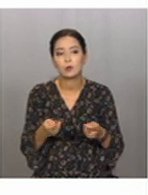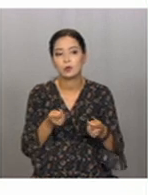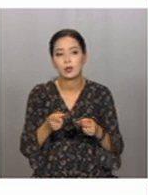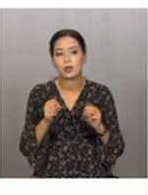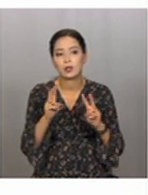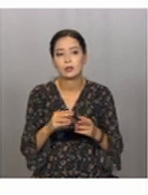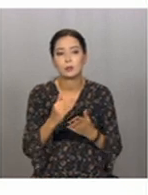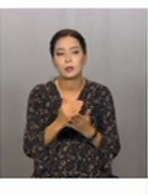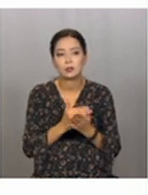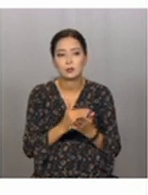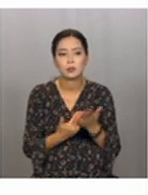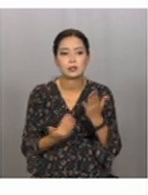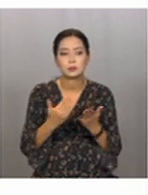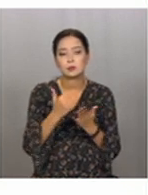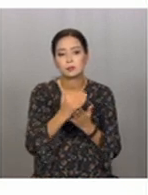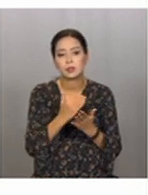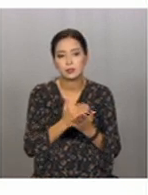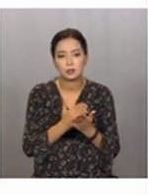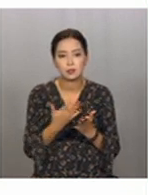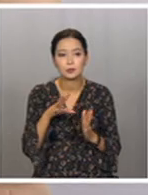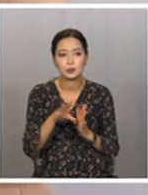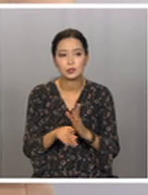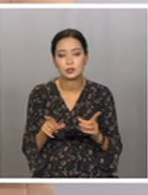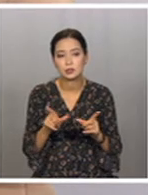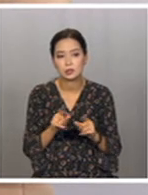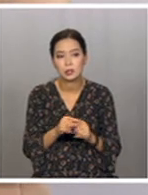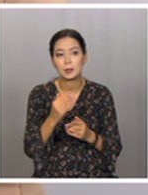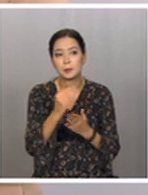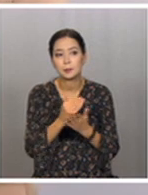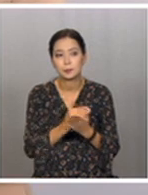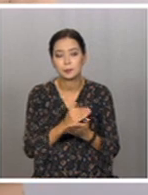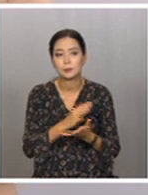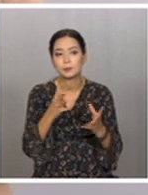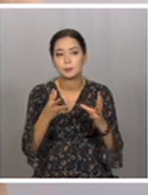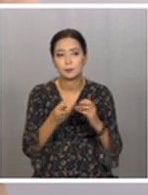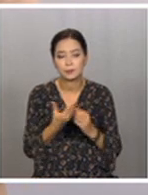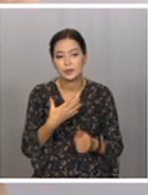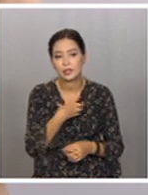бағдарламалар немесе бағдарламалар жиынтығы. Бағдарламалық